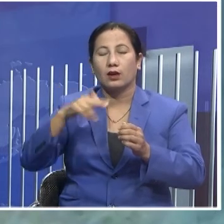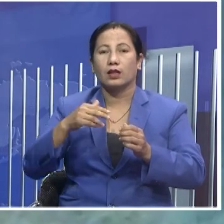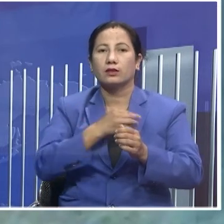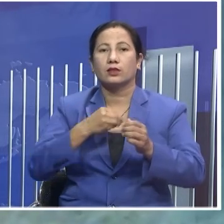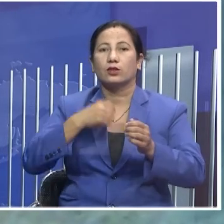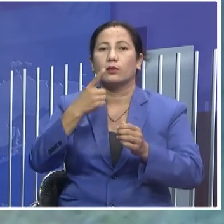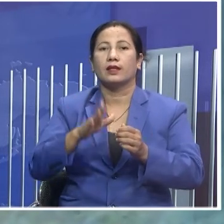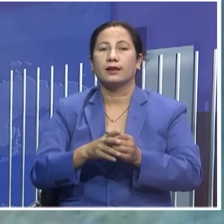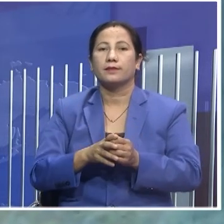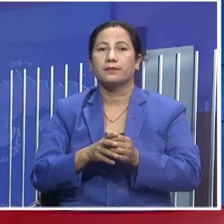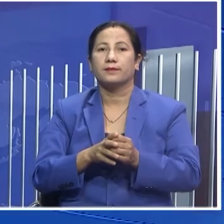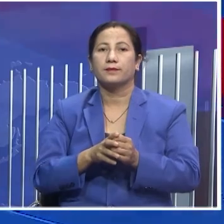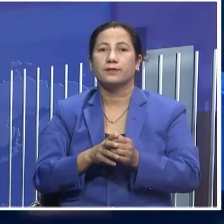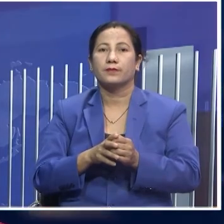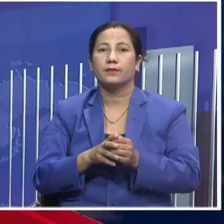भनाइ।